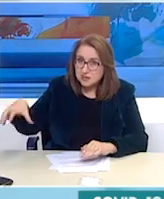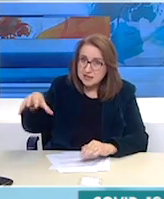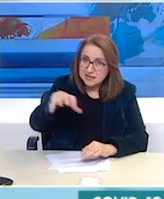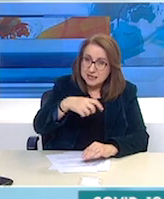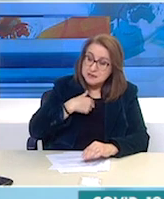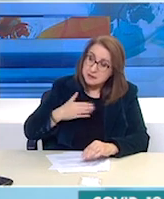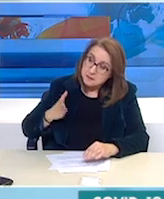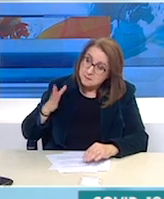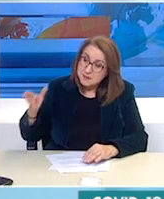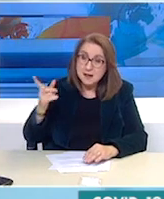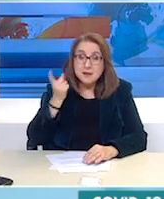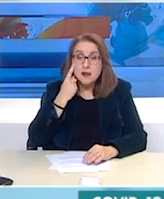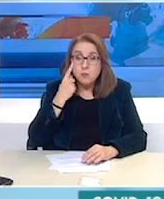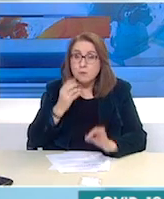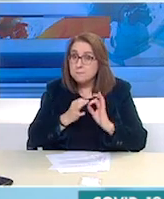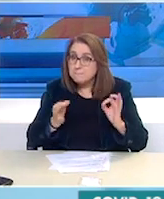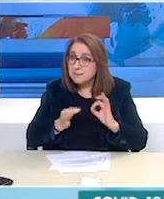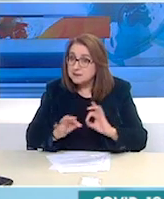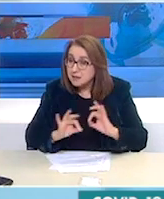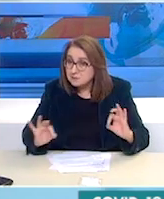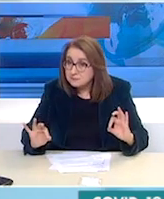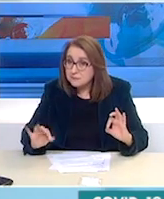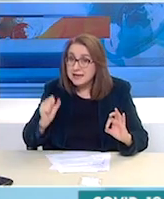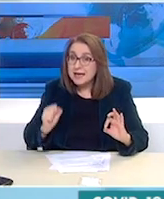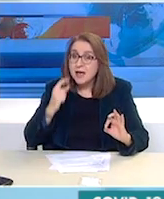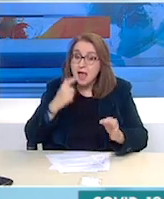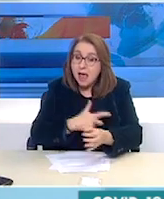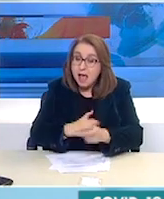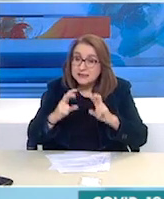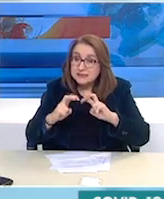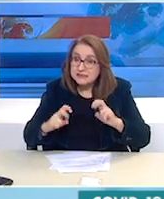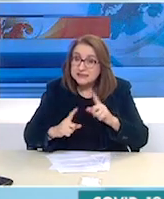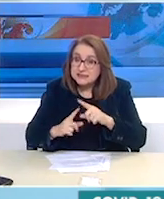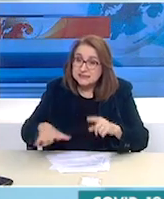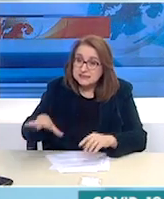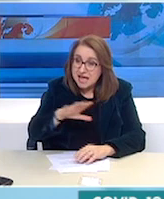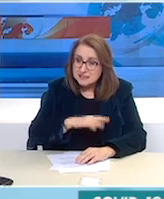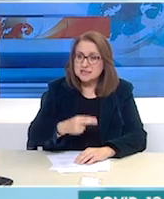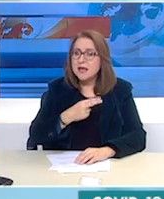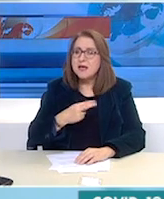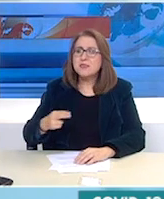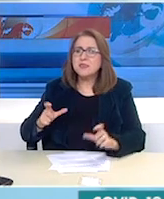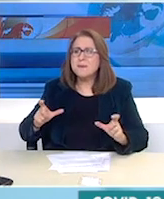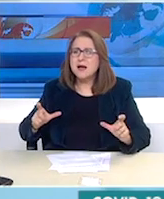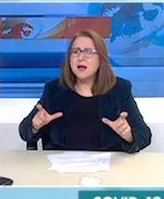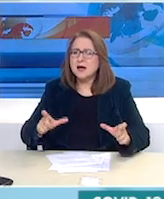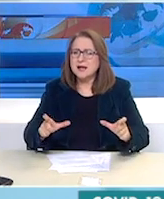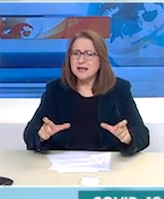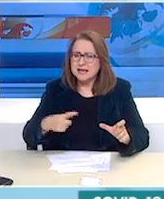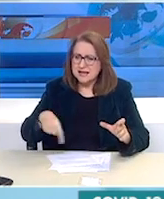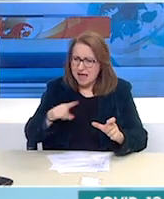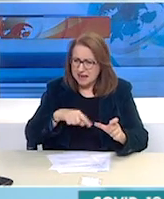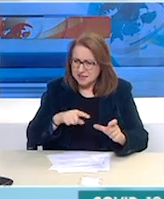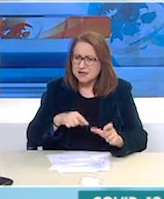όροι προστασίας είχαν τηρηθεί. Το αποτέλεσμα που αφορούσε στην καραντίνα είναι μια συνήθις